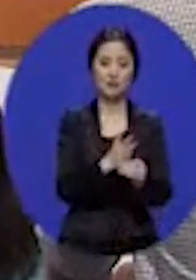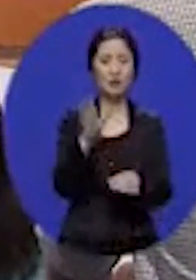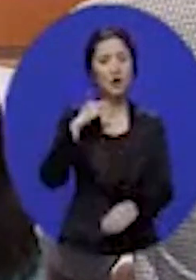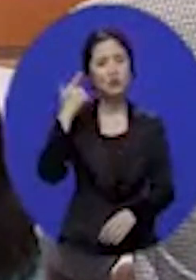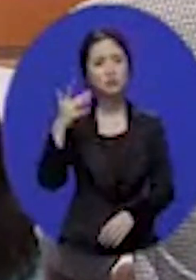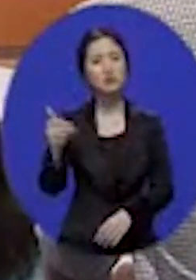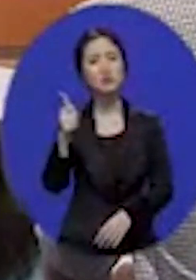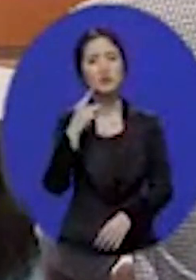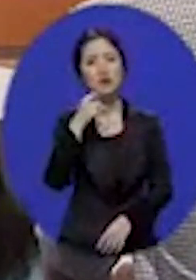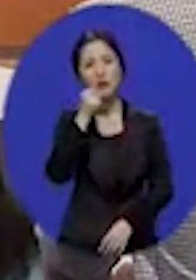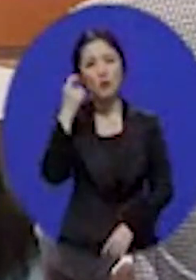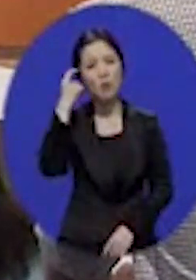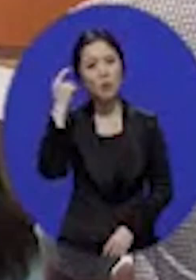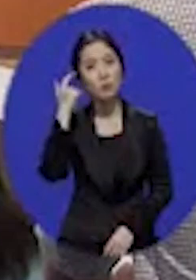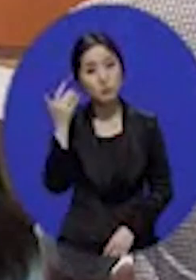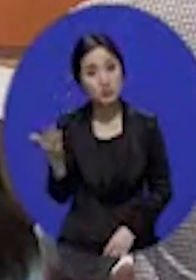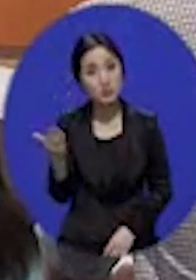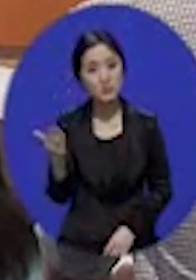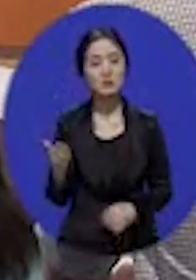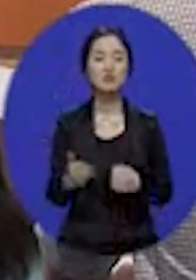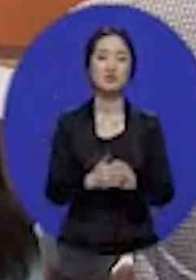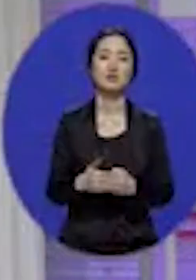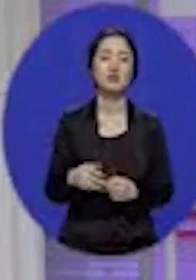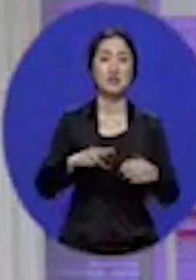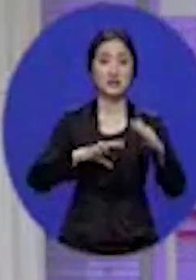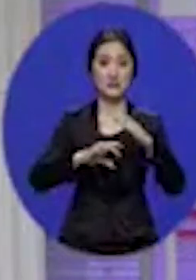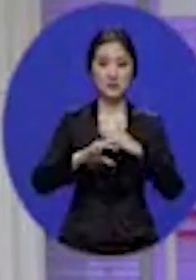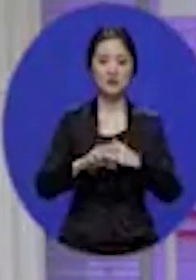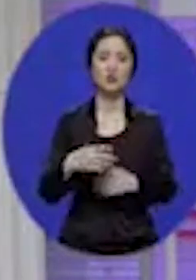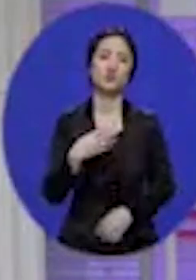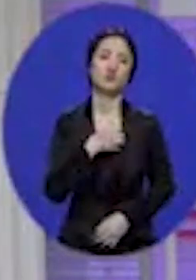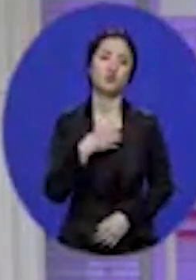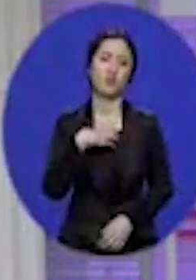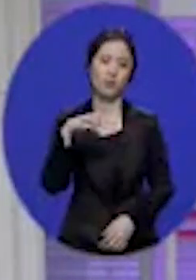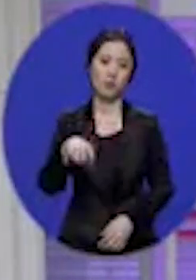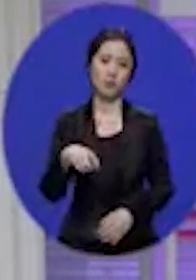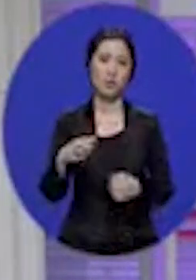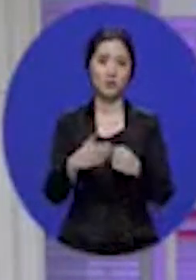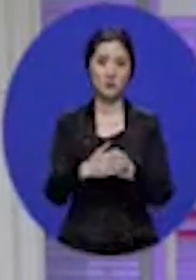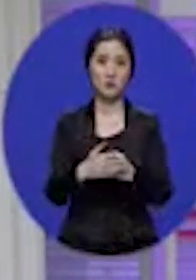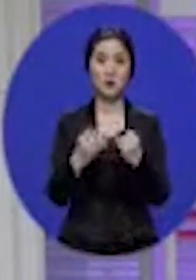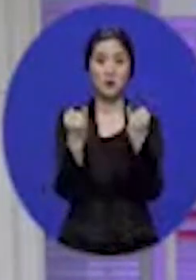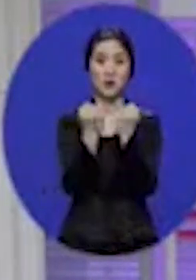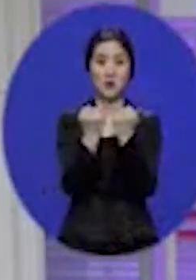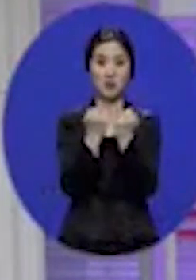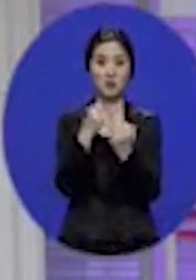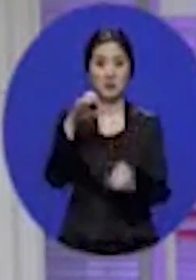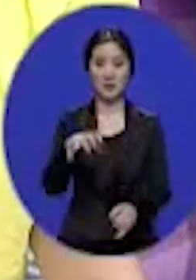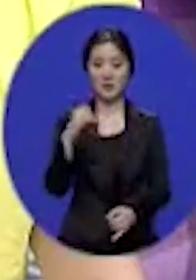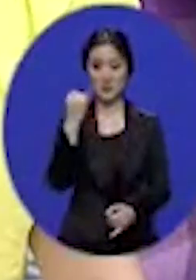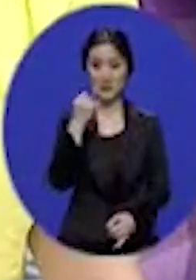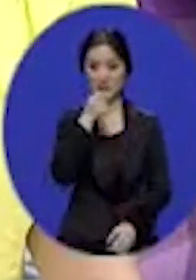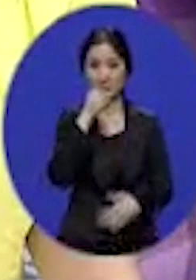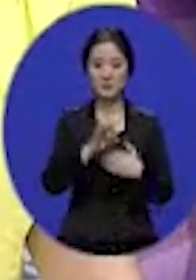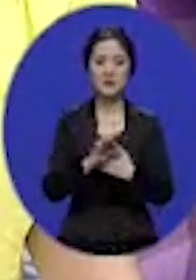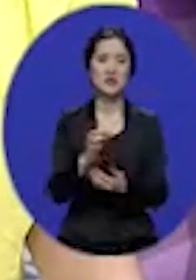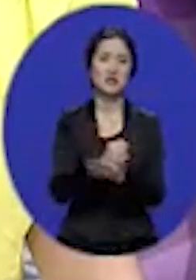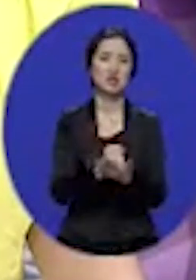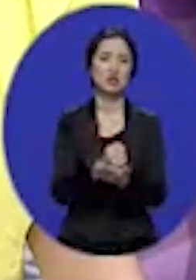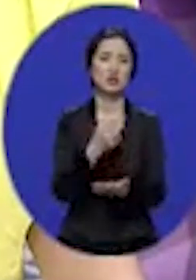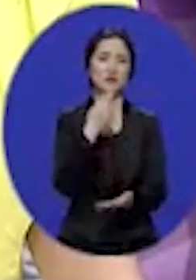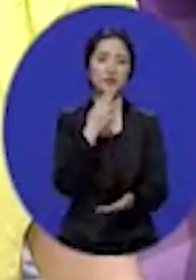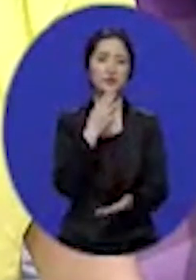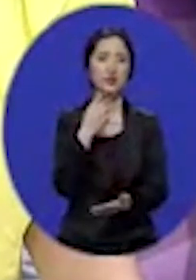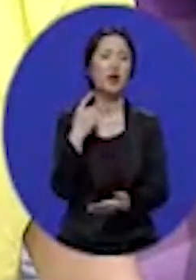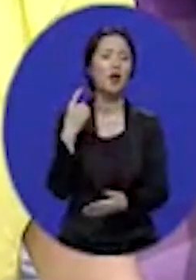말씀이 지하철역은 위험한 공간이기 때문에 여자가 방송하면 재수가 없다는 속설이 있다. 그래서 여자를 안